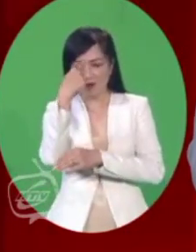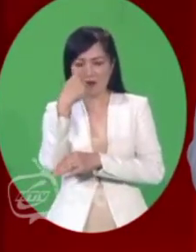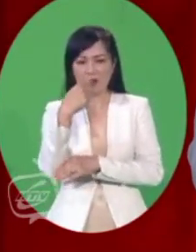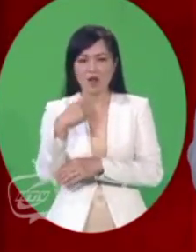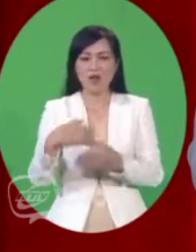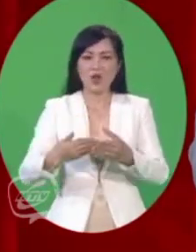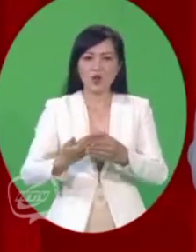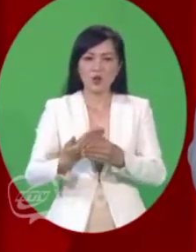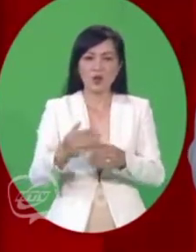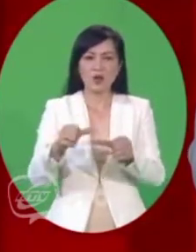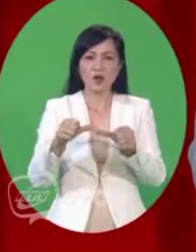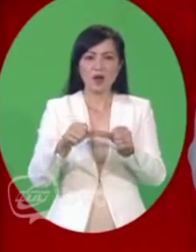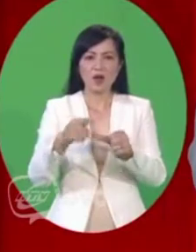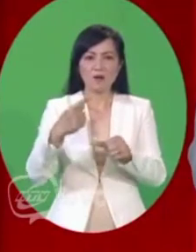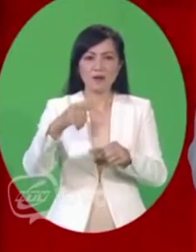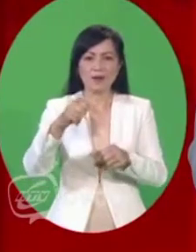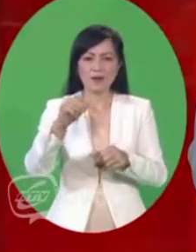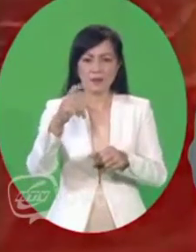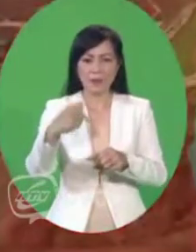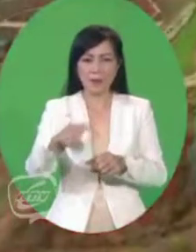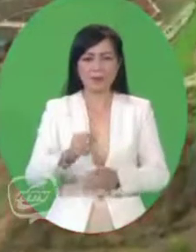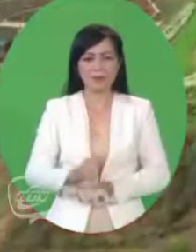xuân tại đỉnh thiên Fansabang.